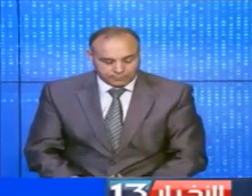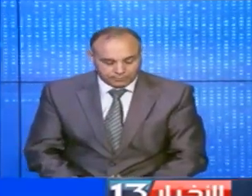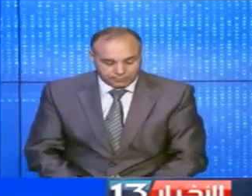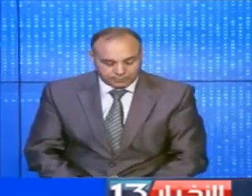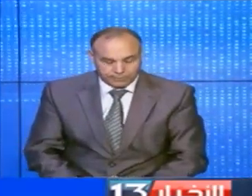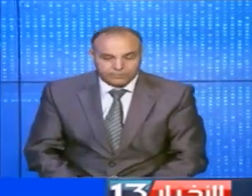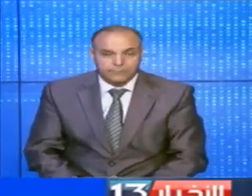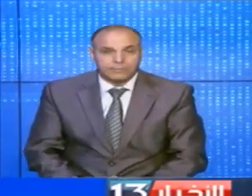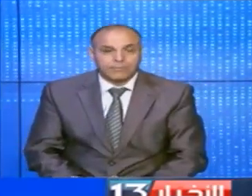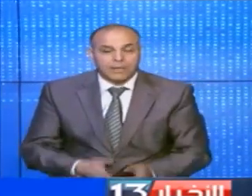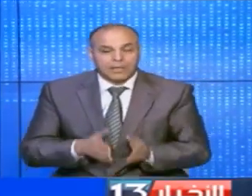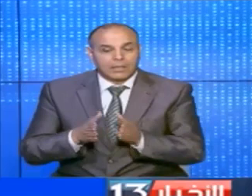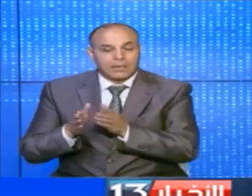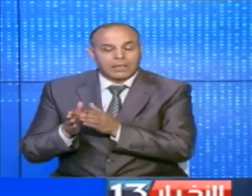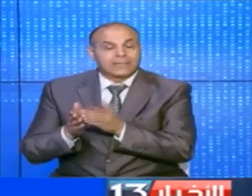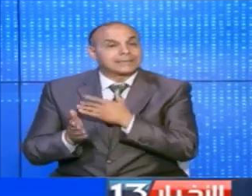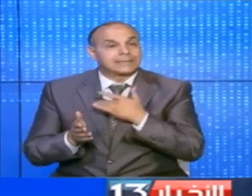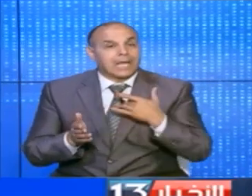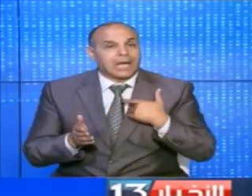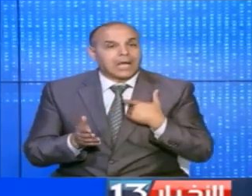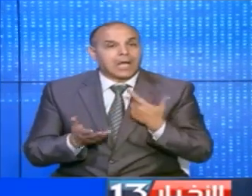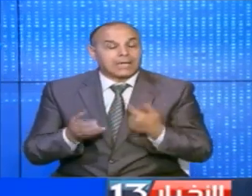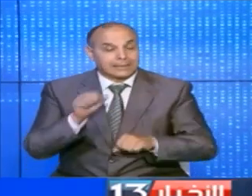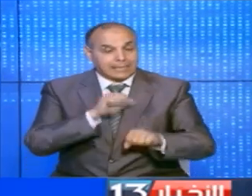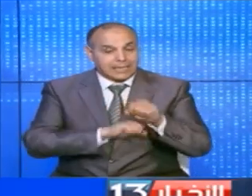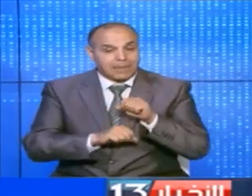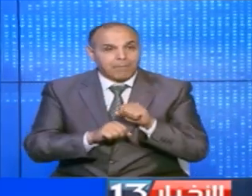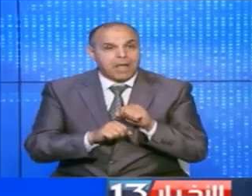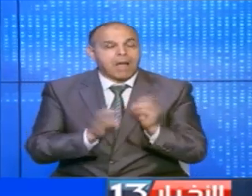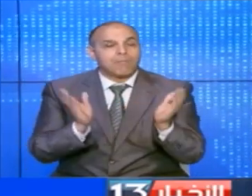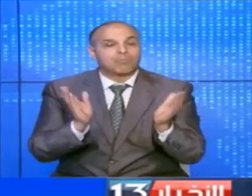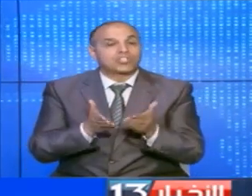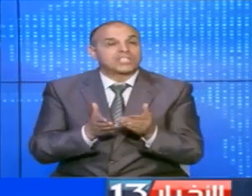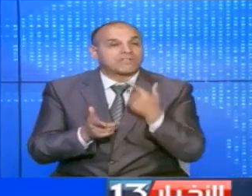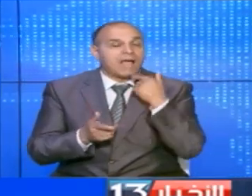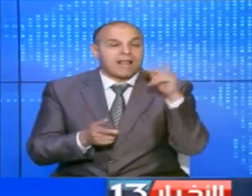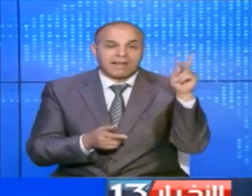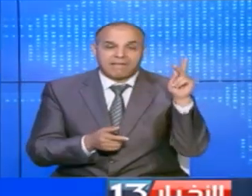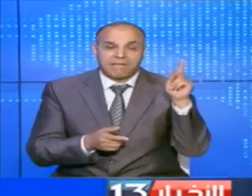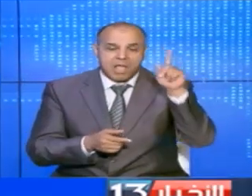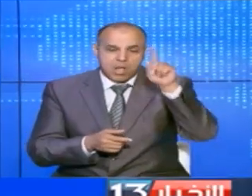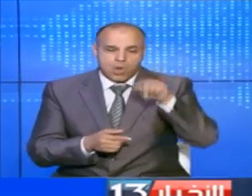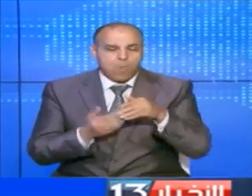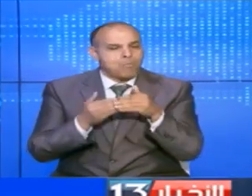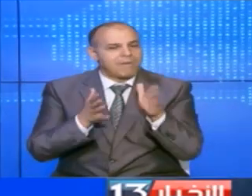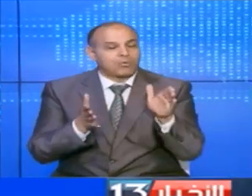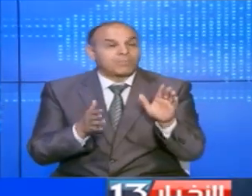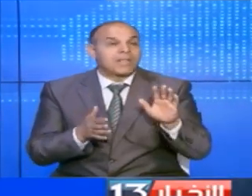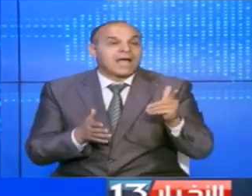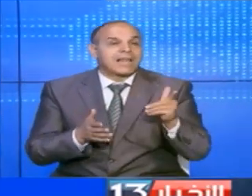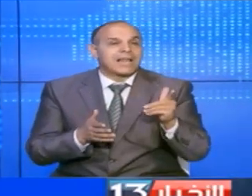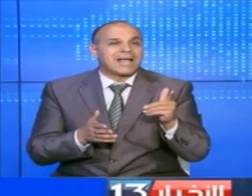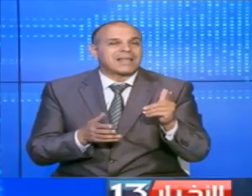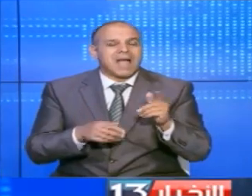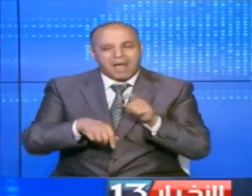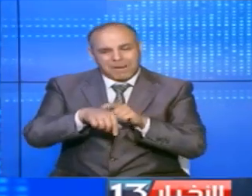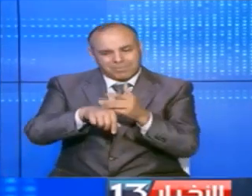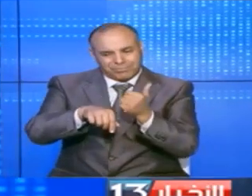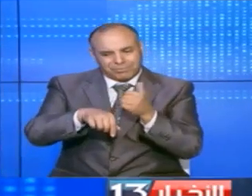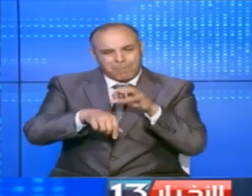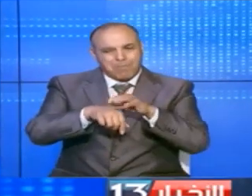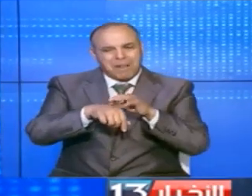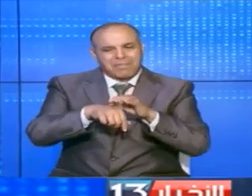الى مشغل صحي ان تضم بالمستشفى الجهوي بالكاف يوم مفتوح لتقصي المبكر حول